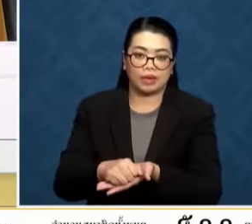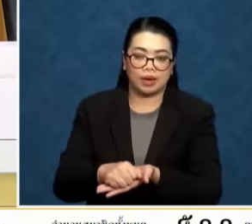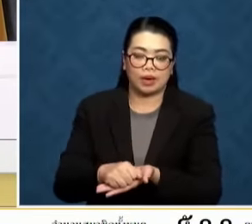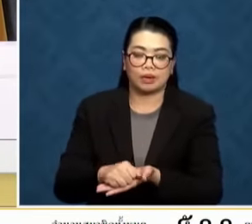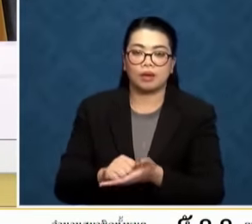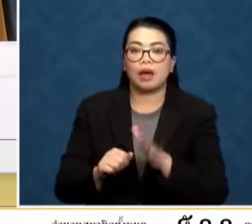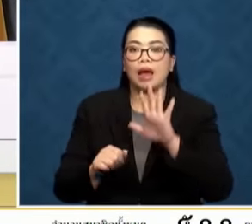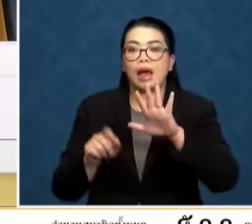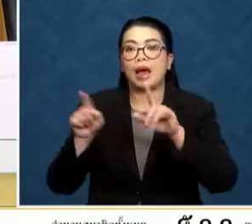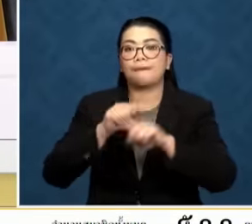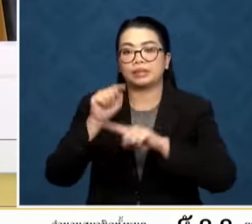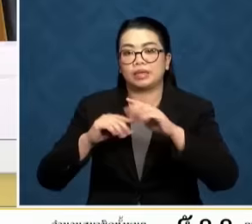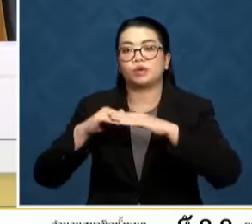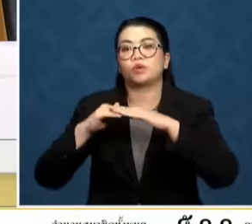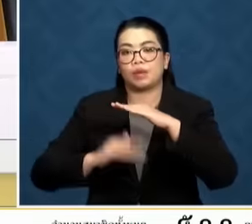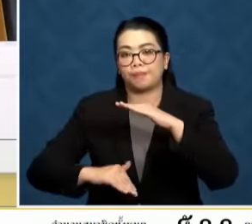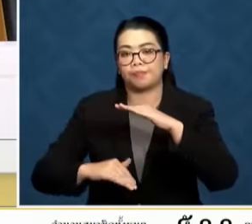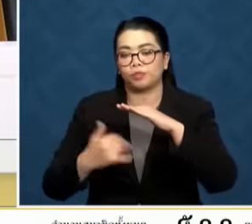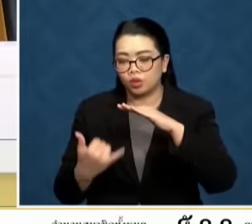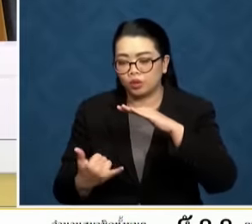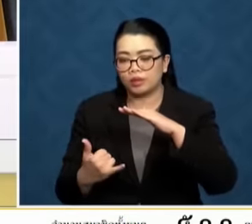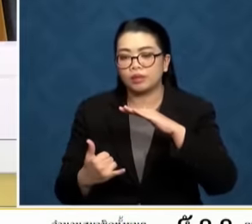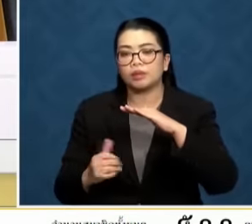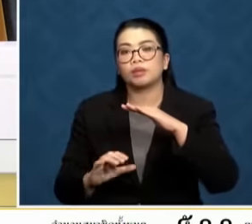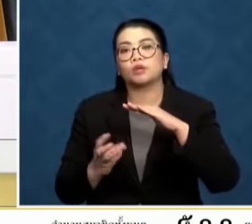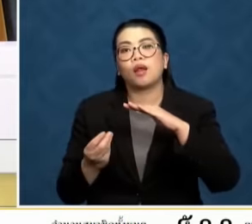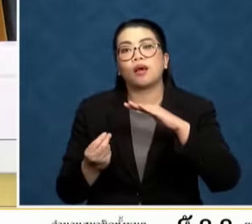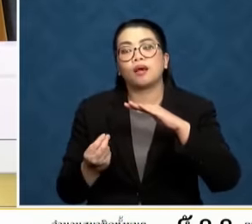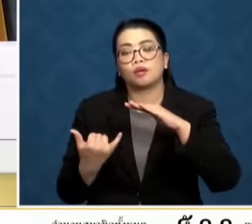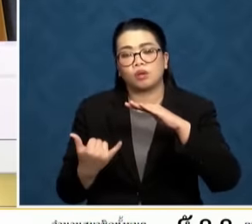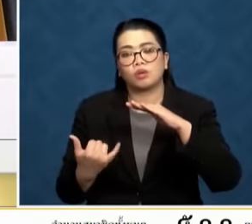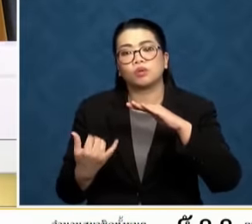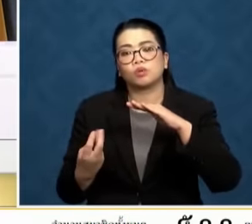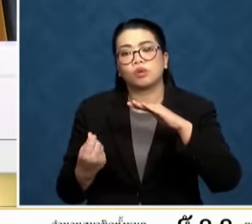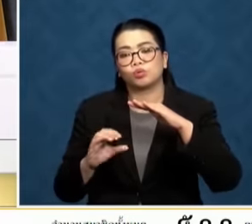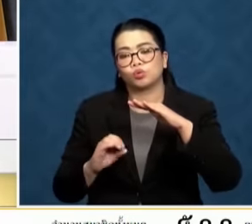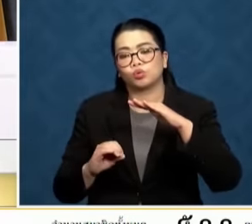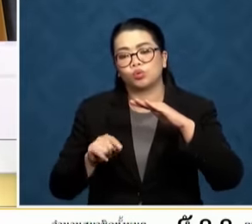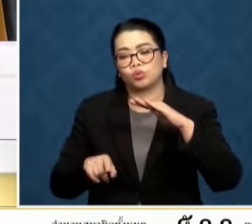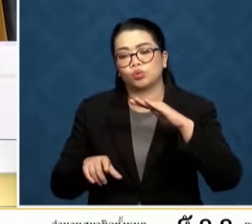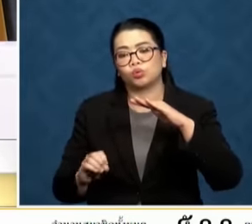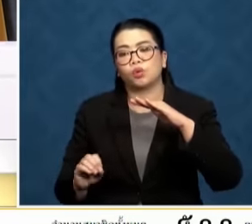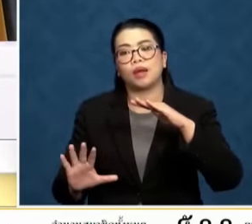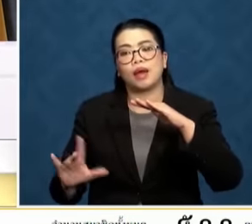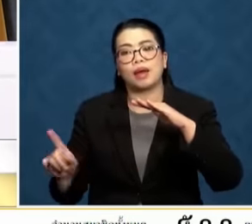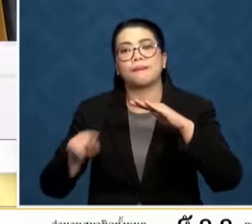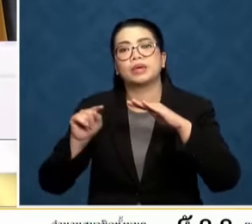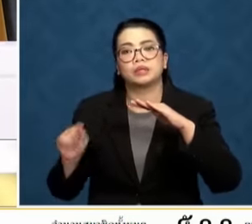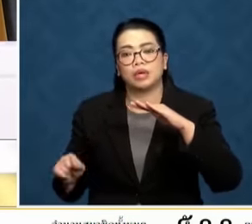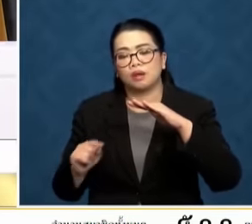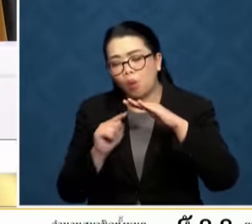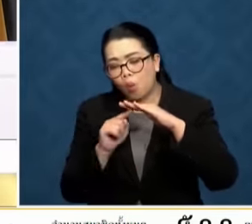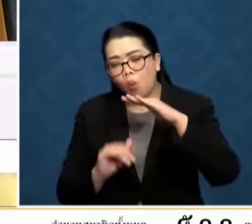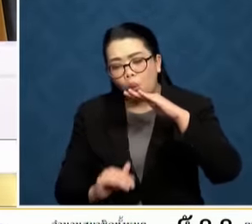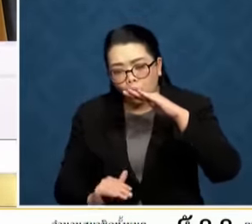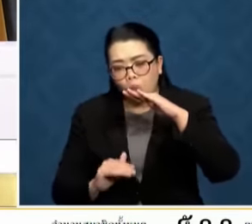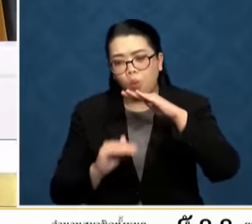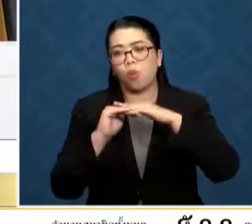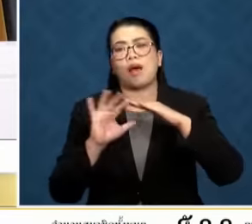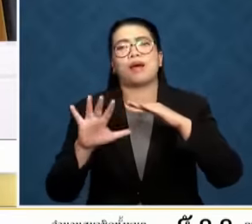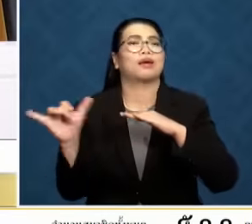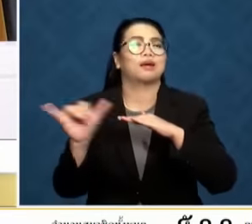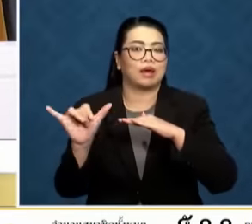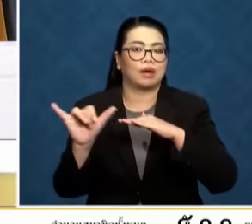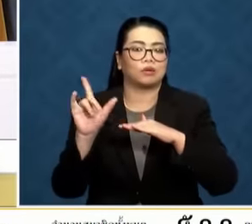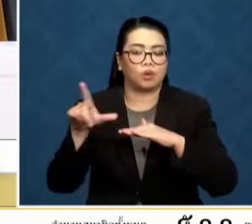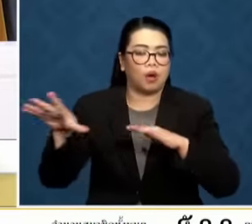กว่า5%ปัจจุบันเราอยู่ที่เท่าไหร่รู้ไหมครับอยู่ที่0.05%ต่างๆเหล่านี้ครับที่ต้องเอามา